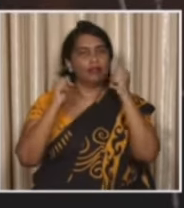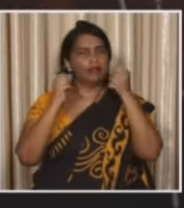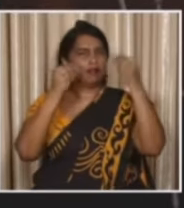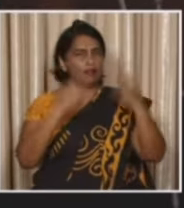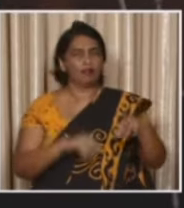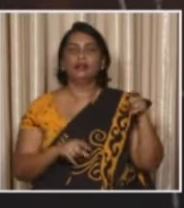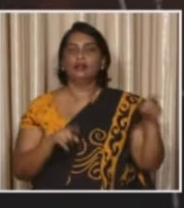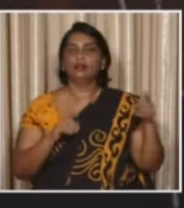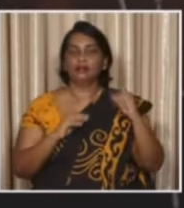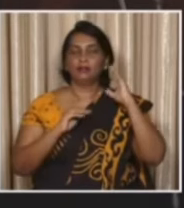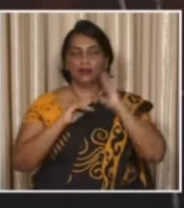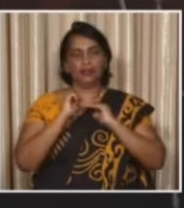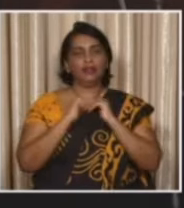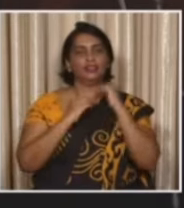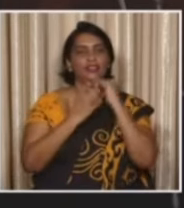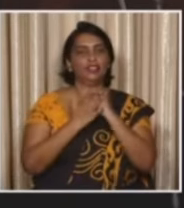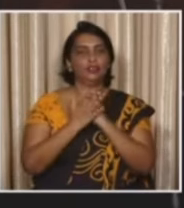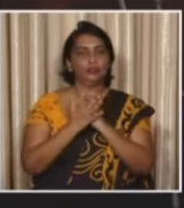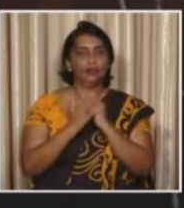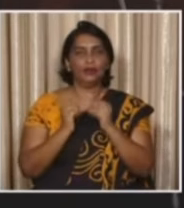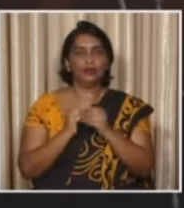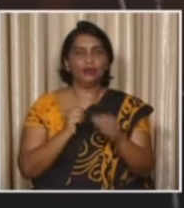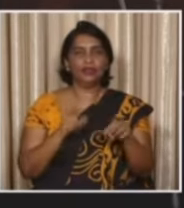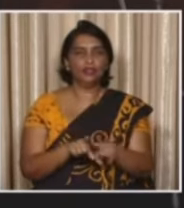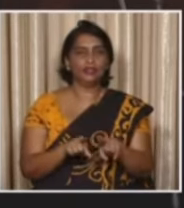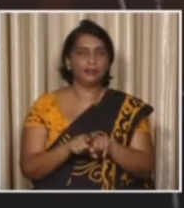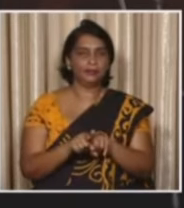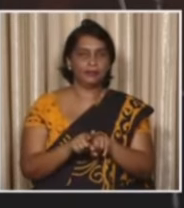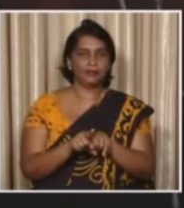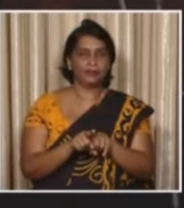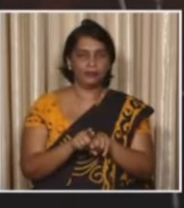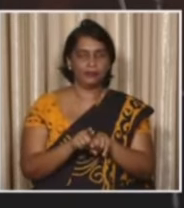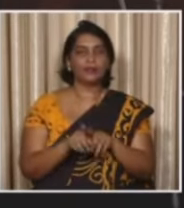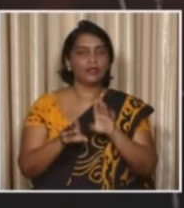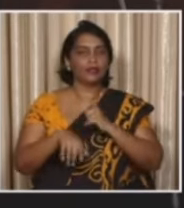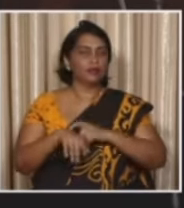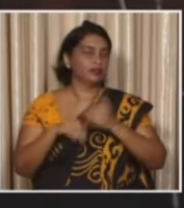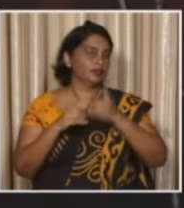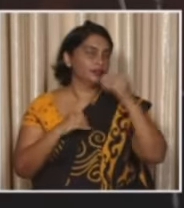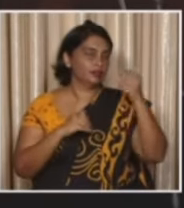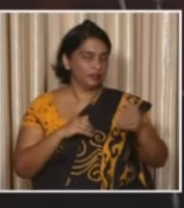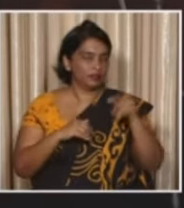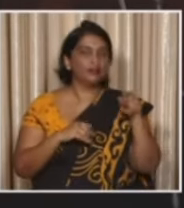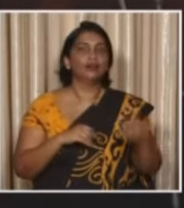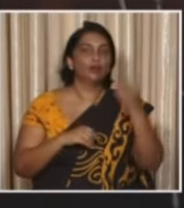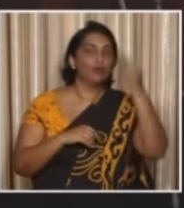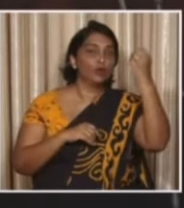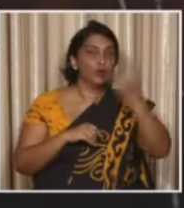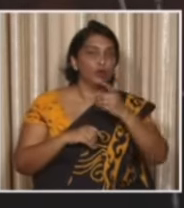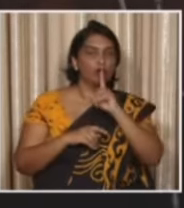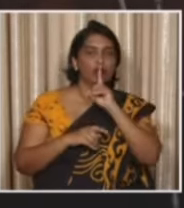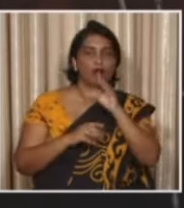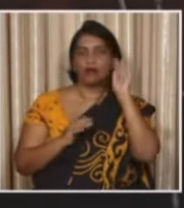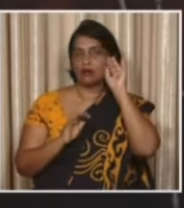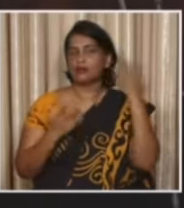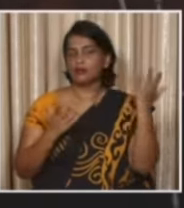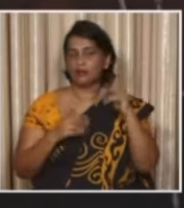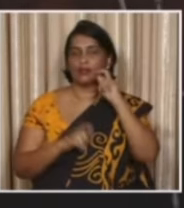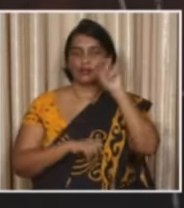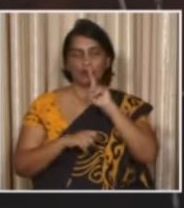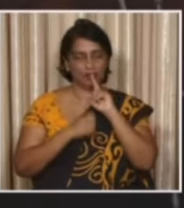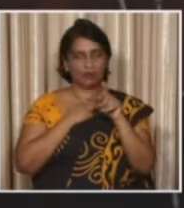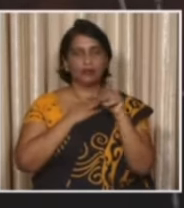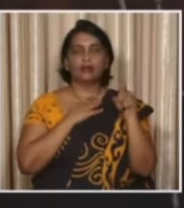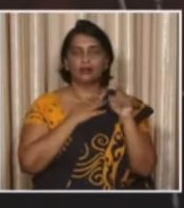వీట పాస్పోర్ట్ గన్న విశాల కాలయా కింద వినో సమాట దినయగ్గని అహన్నవత్ పుల్వంకమ్మ నేకీనిక తమ జనతావకి